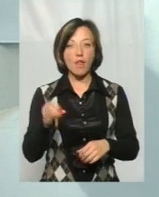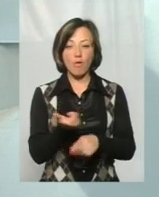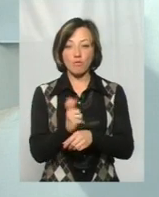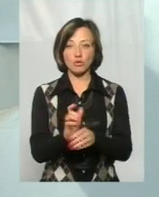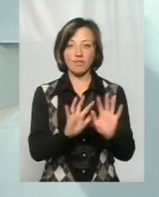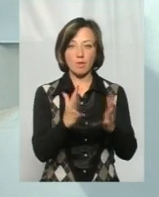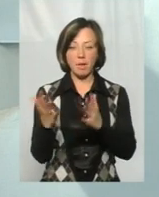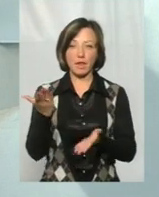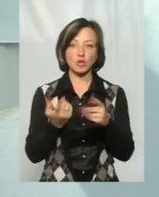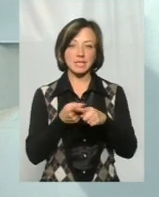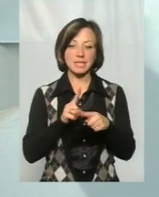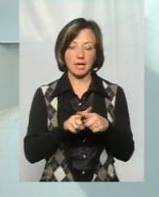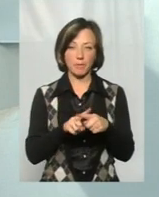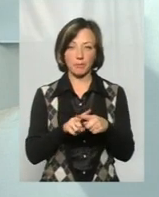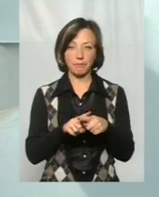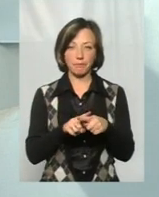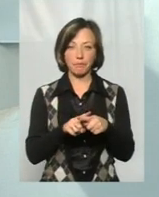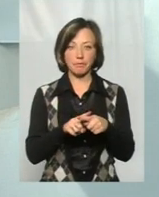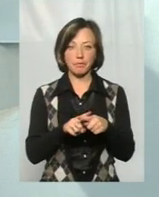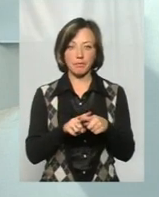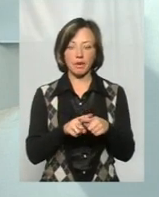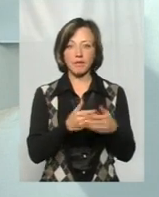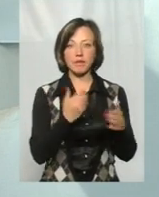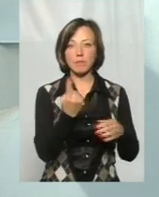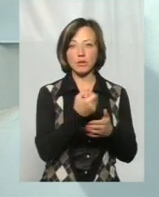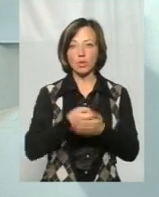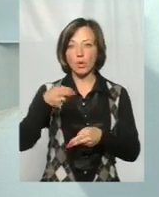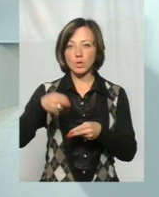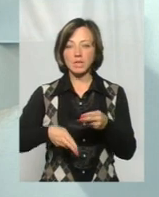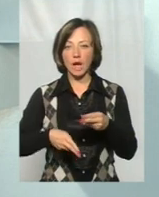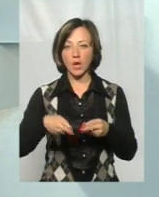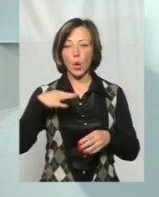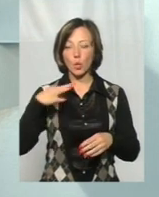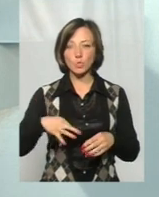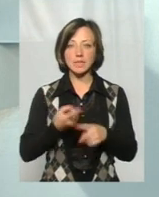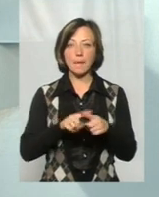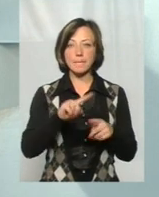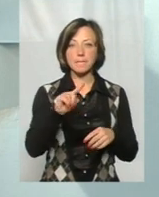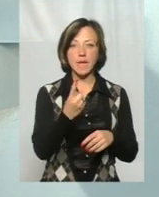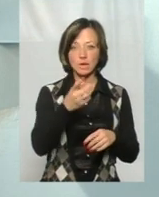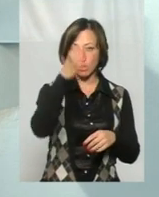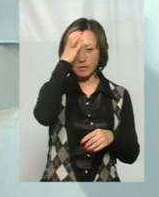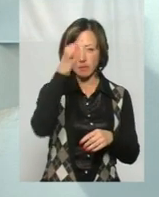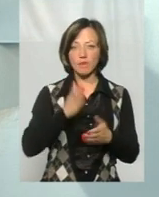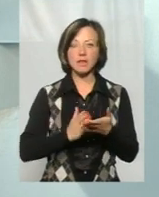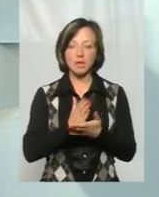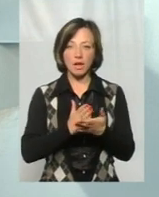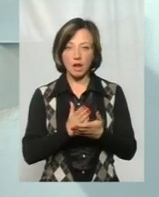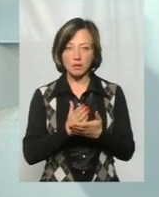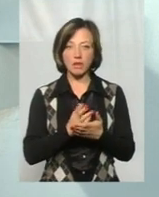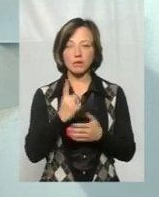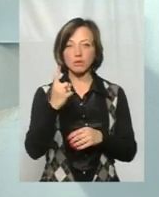більшості випадків, якщо це йде від першого до останнього курсу, і якщо це йде перша освіта, то ветеран